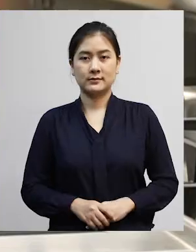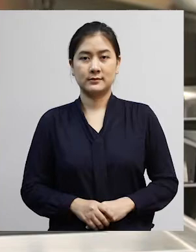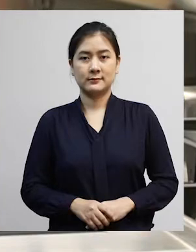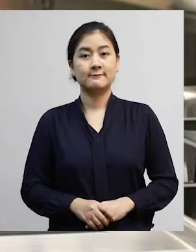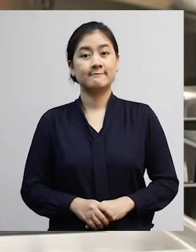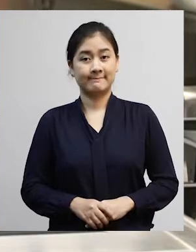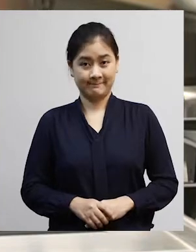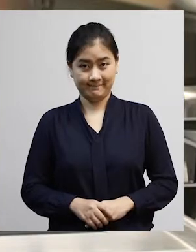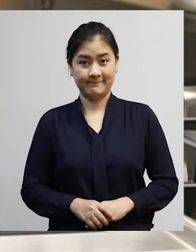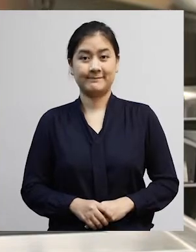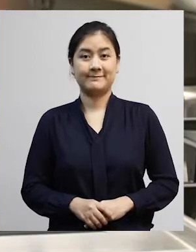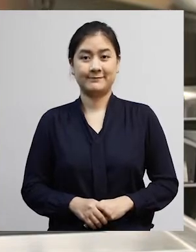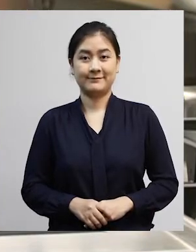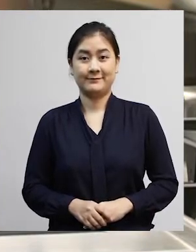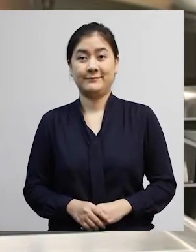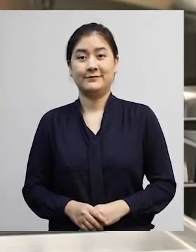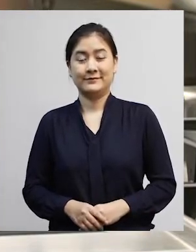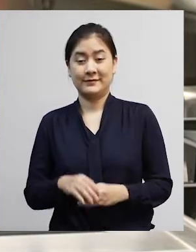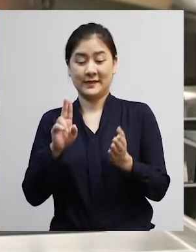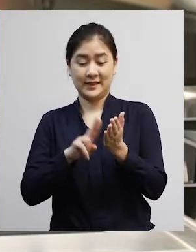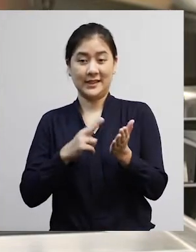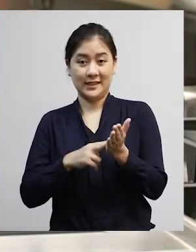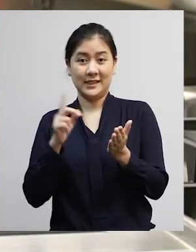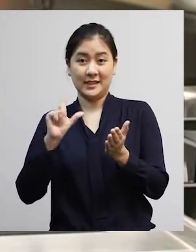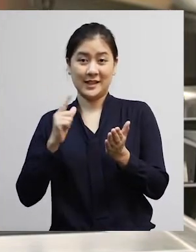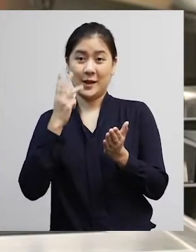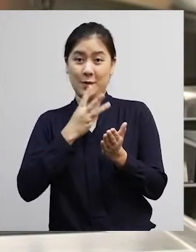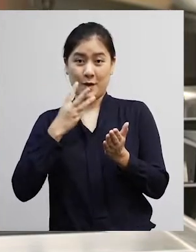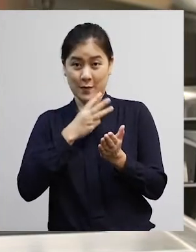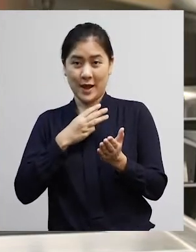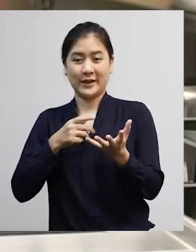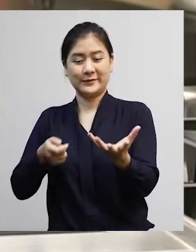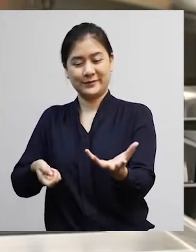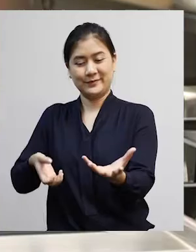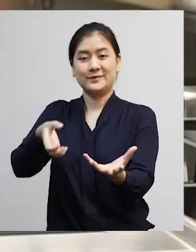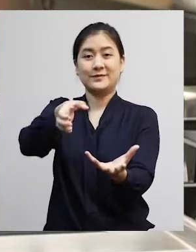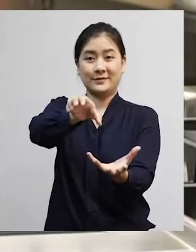จากนั้นนะคะเราจะใส่เนยจืดลงไปนะคะ